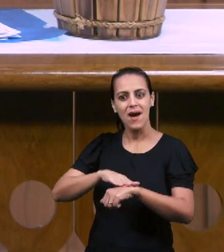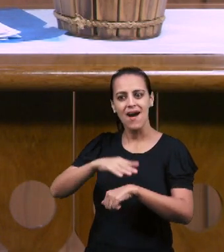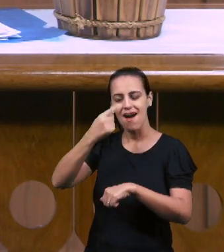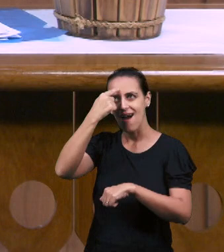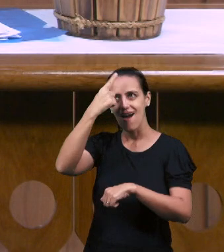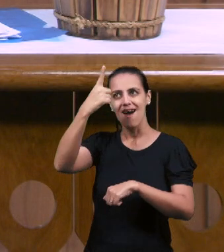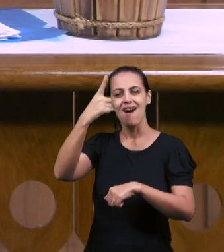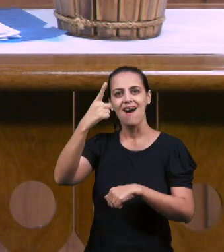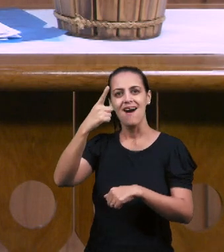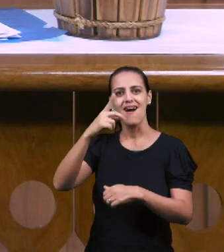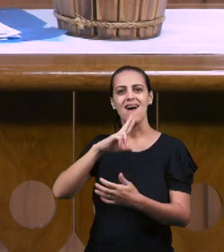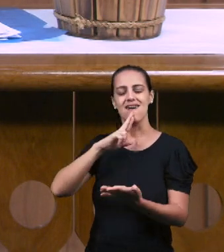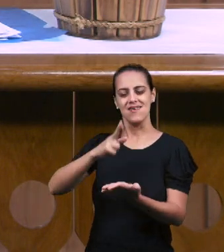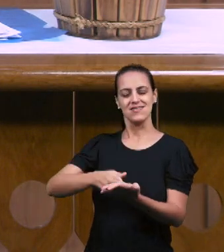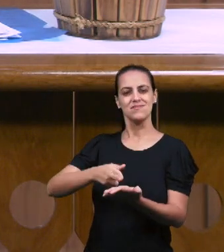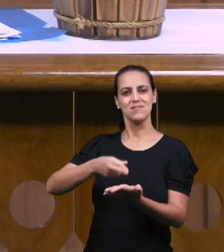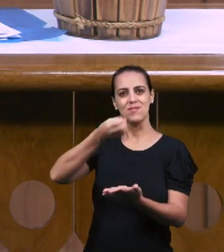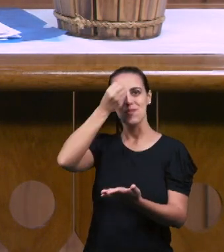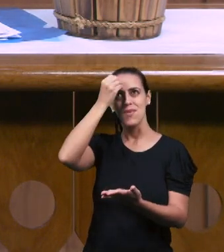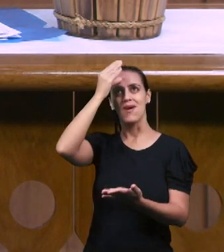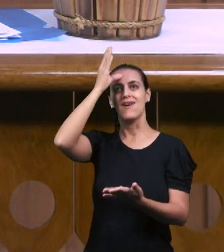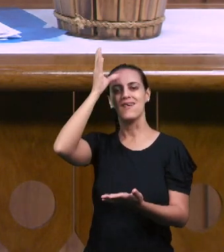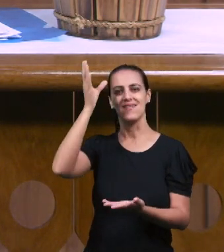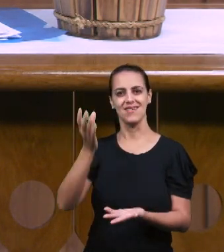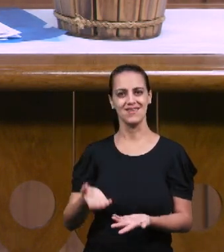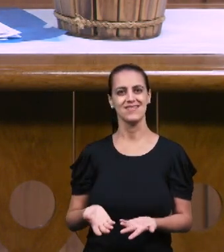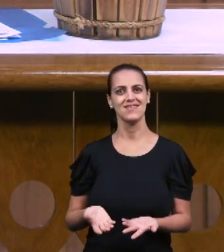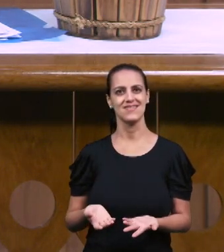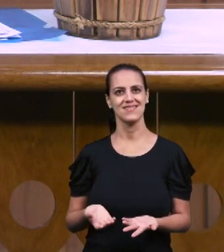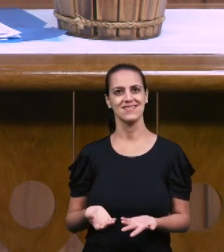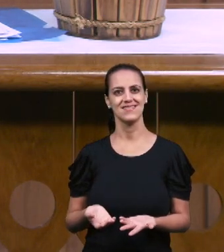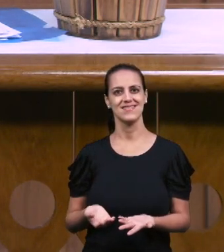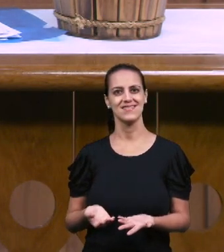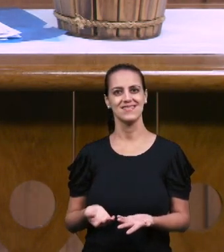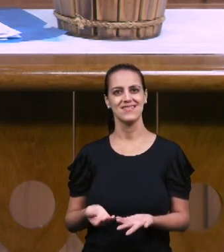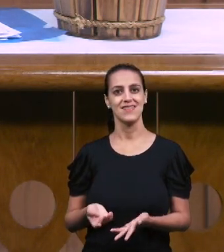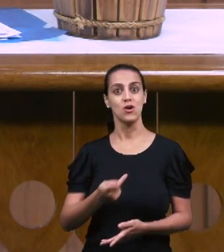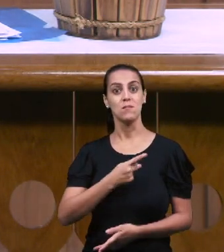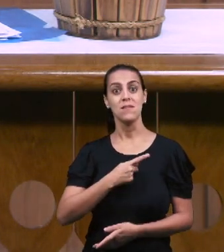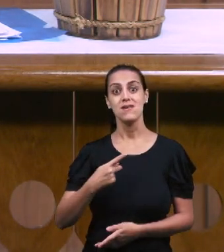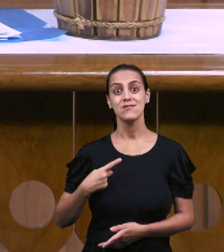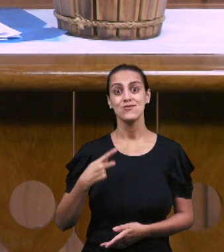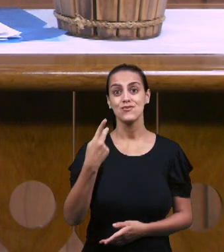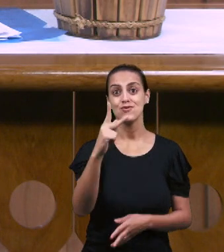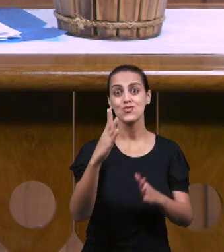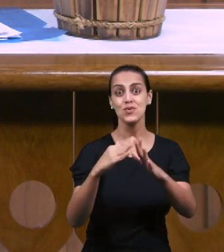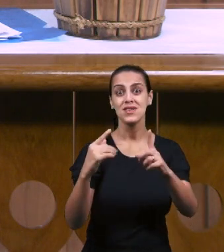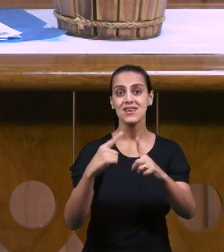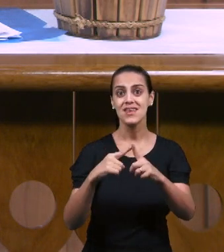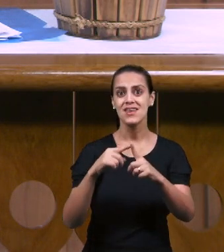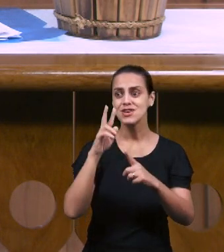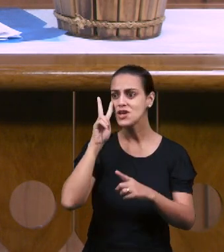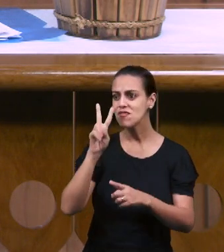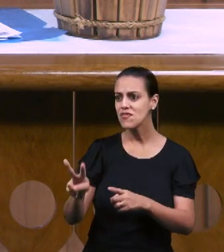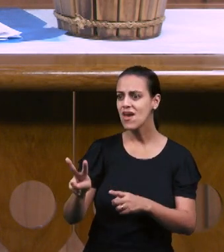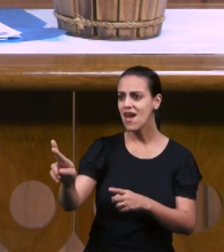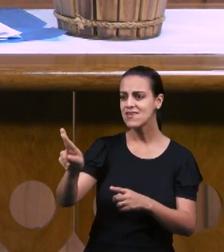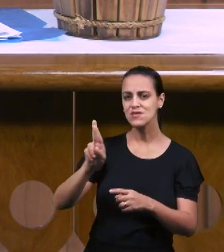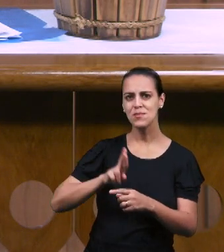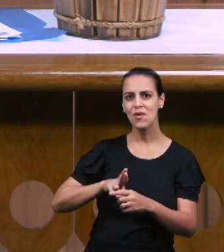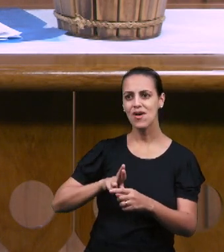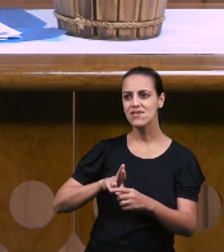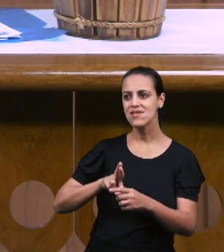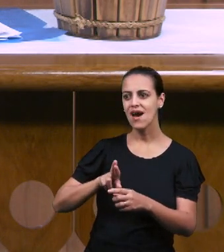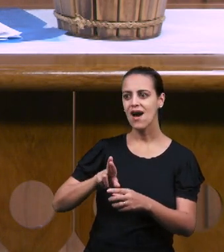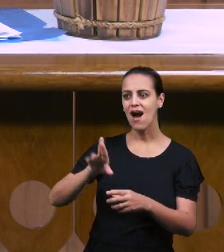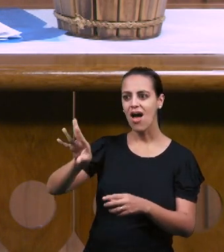votre église qui a la réponse, il peut prêcher le soir. Et cela est le grand